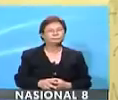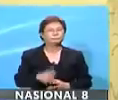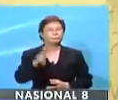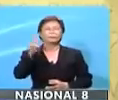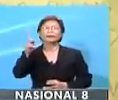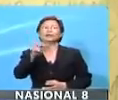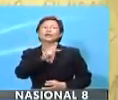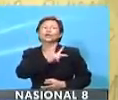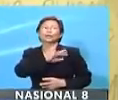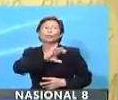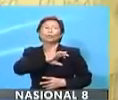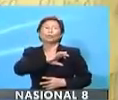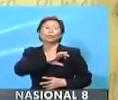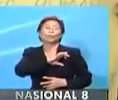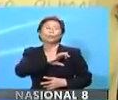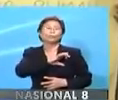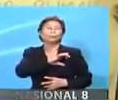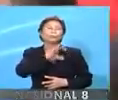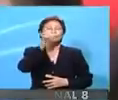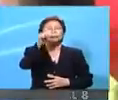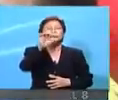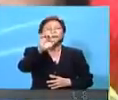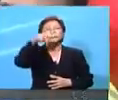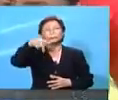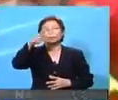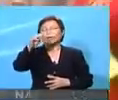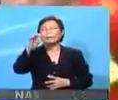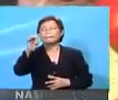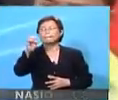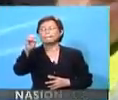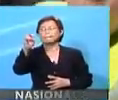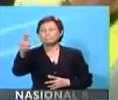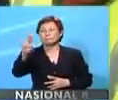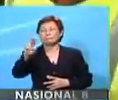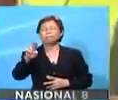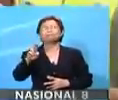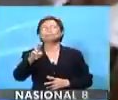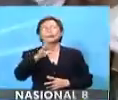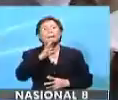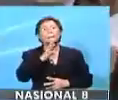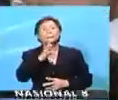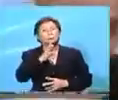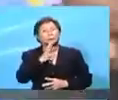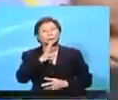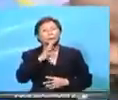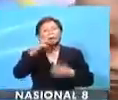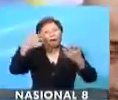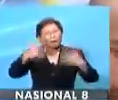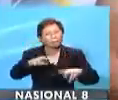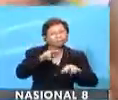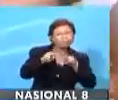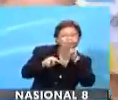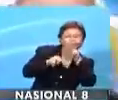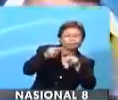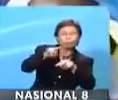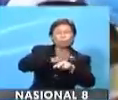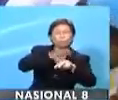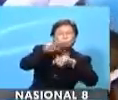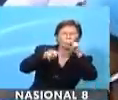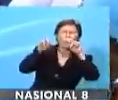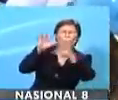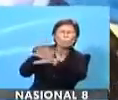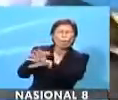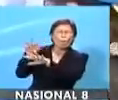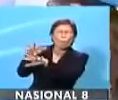Ketua Polis Daerah Timur Laut ACP Mio Farid Al-Atrash Wahid bagaimanapun berkata hasil pemantauan pihaknya ribuan